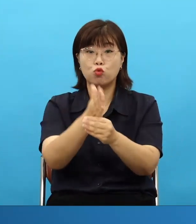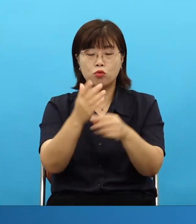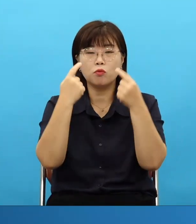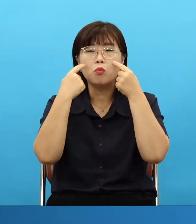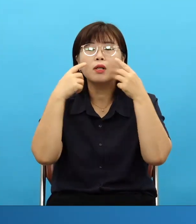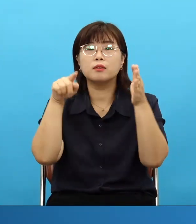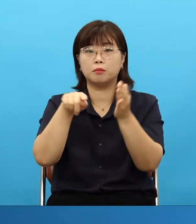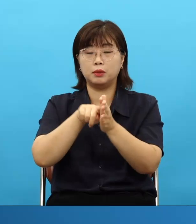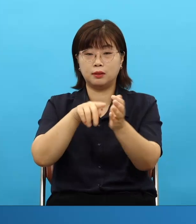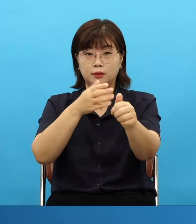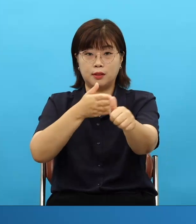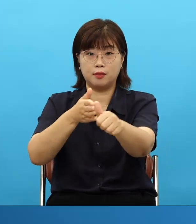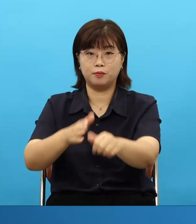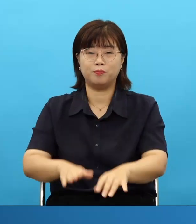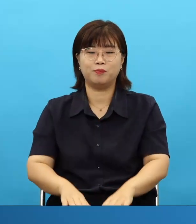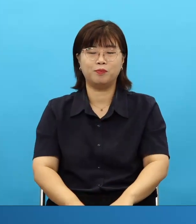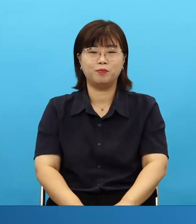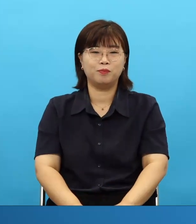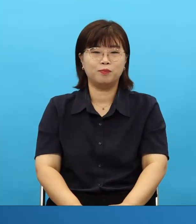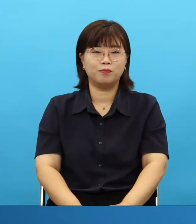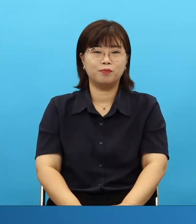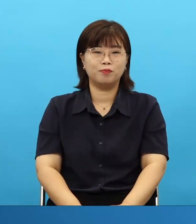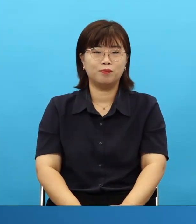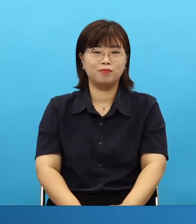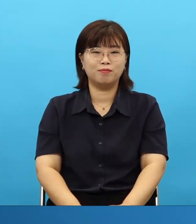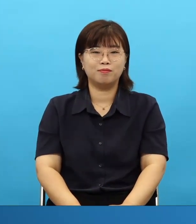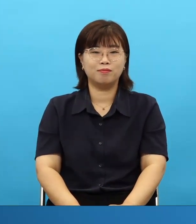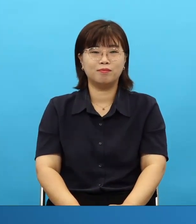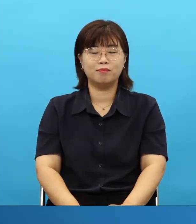근데 하나님이